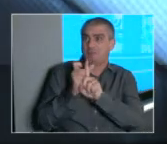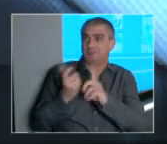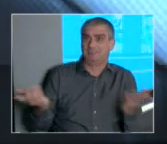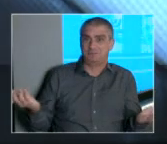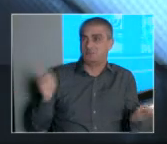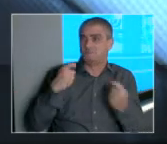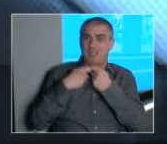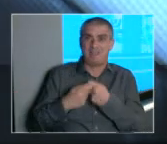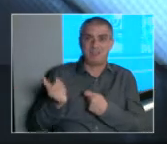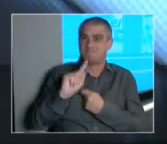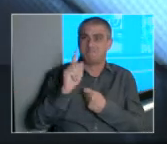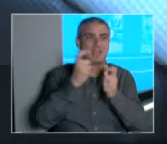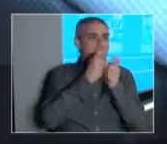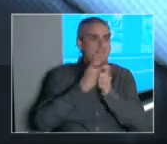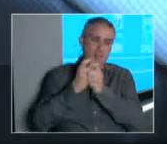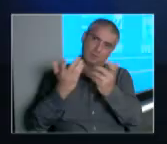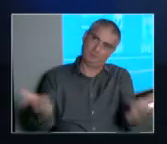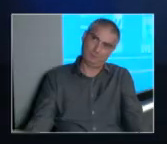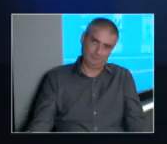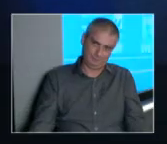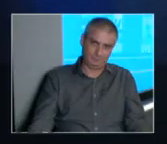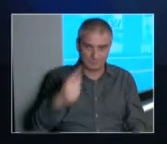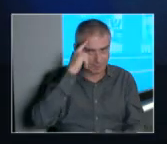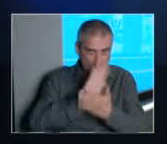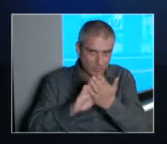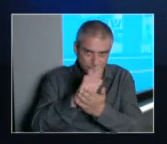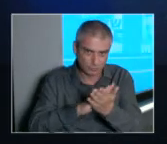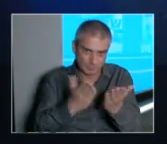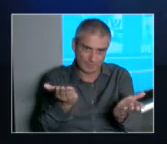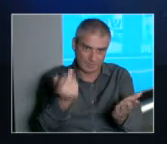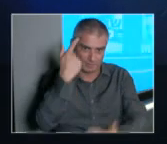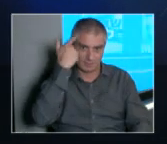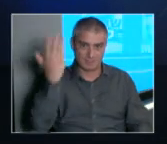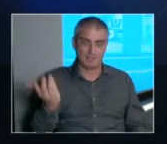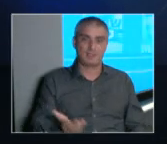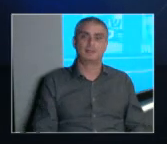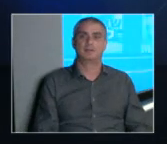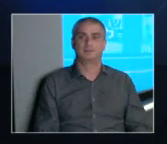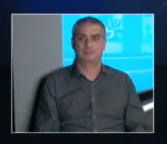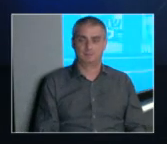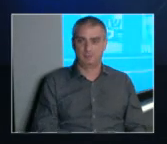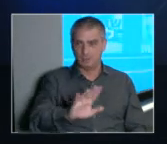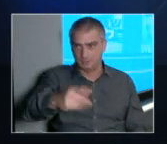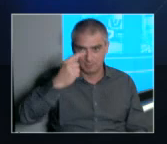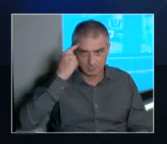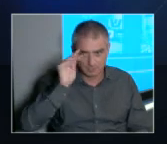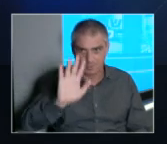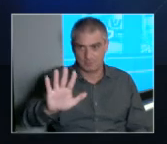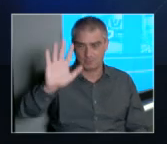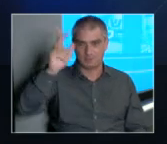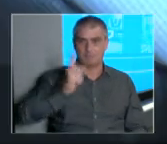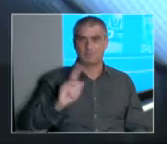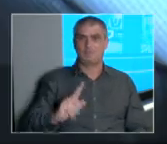מי החברים, מי המפלגות. חבר'ה, אתם לא יודעים כלום. זאת אומרת, לך תדע, לך תדע